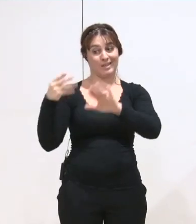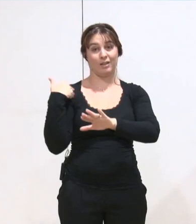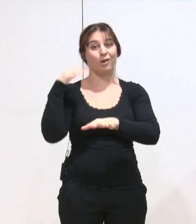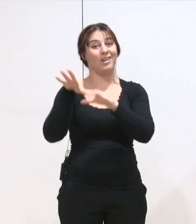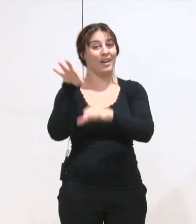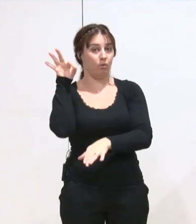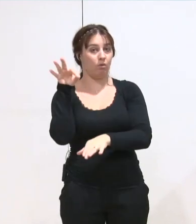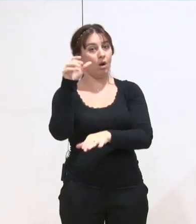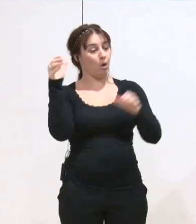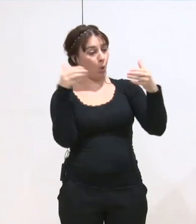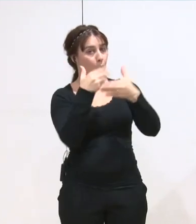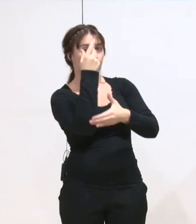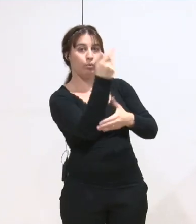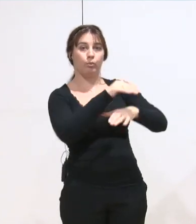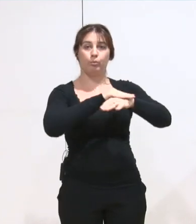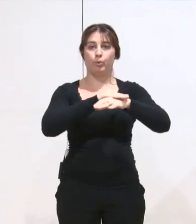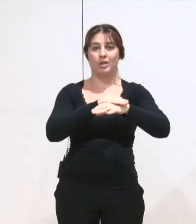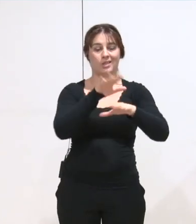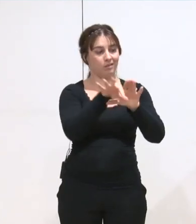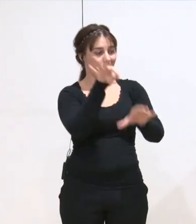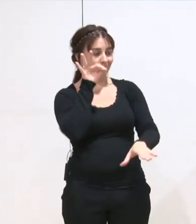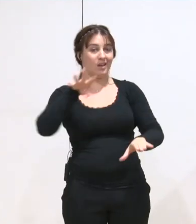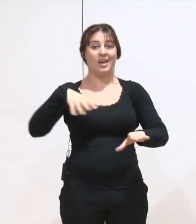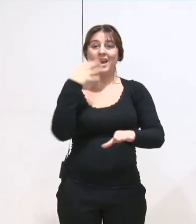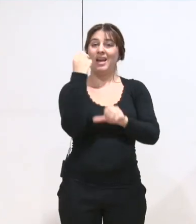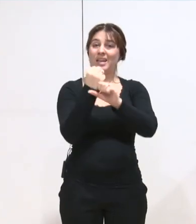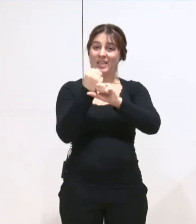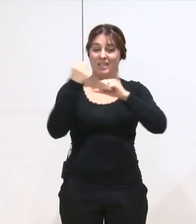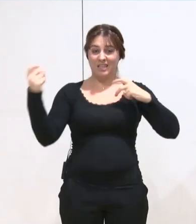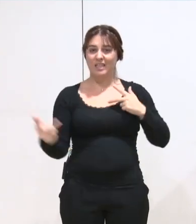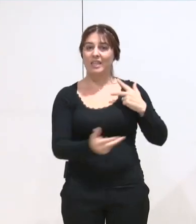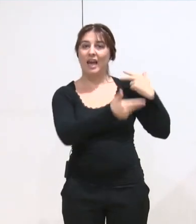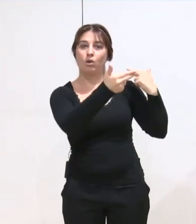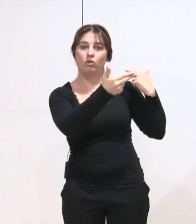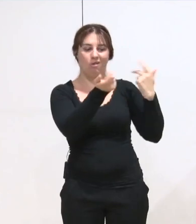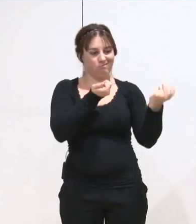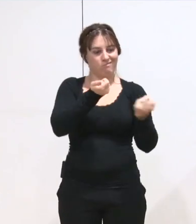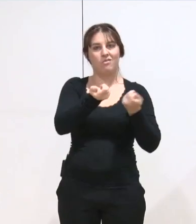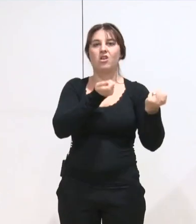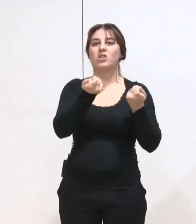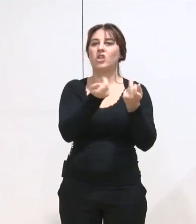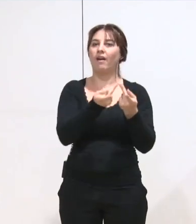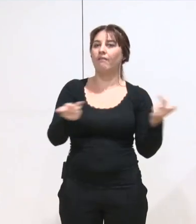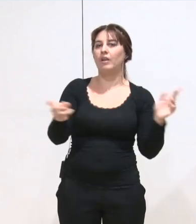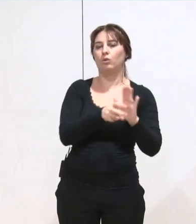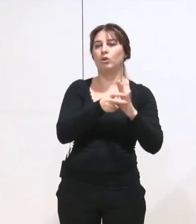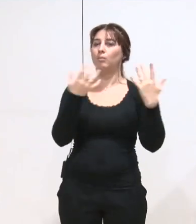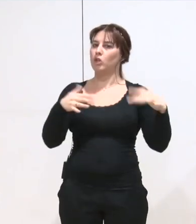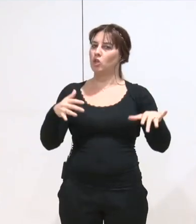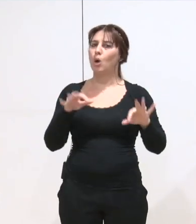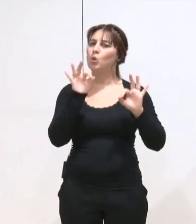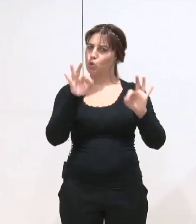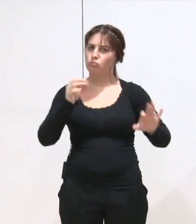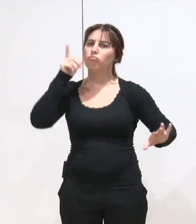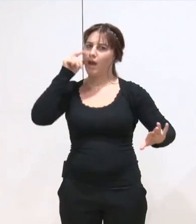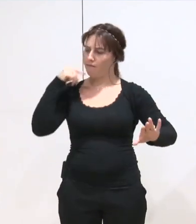autres, a géré ou co-géré pendant 14 ans notre ville. 14 ans pendant lesquels des efforts considérables ont été faits